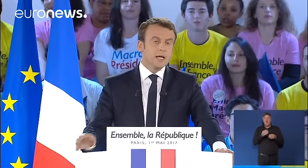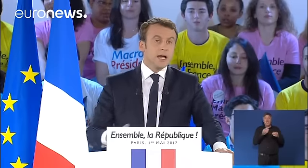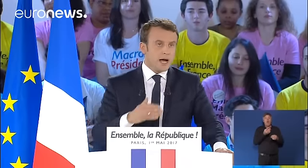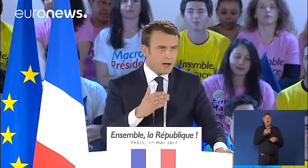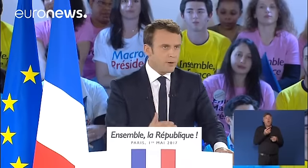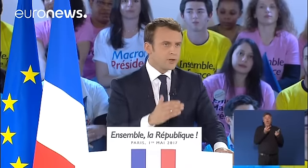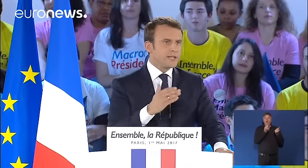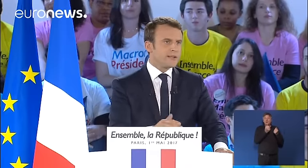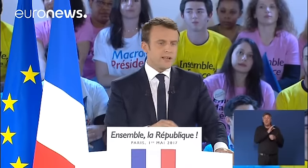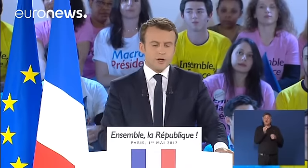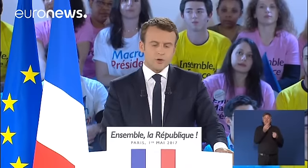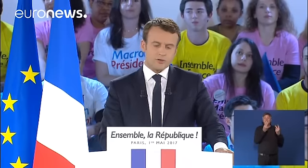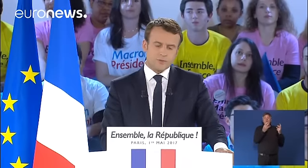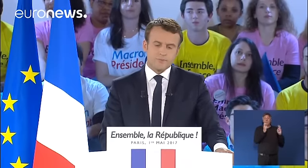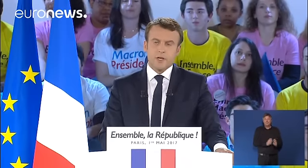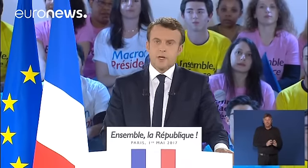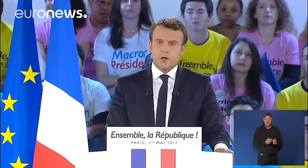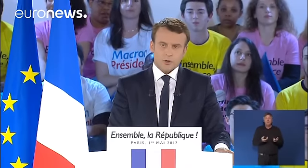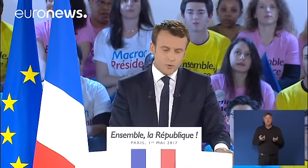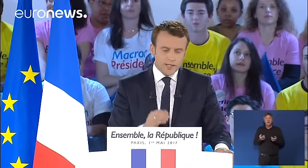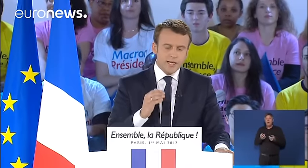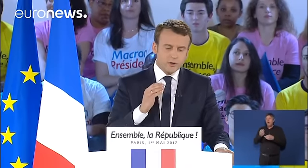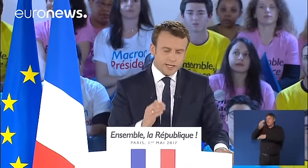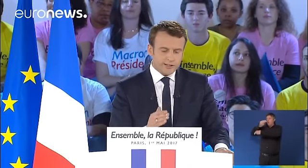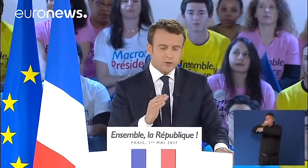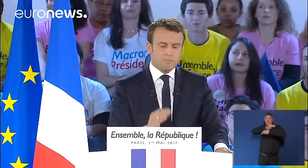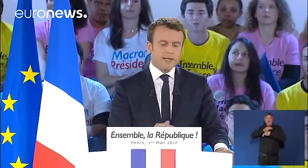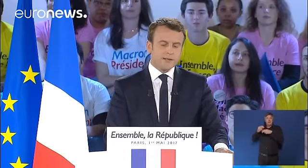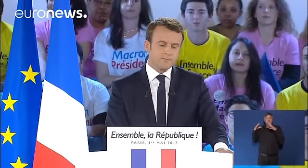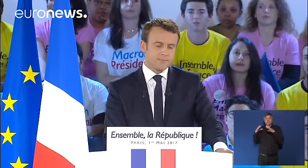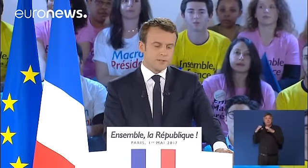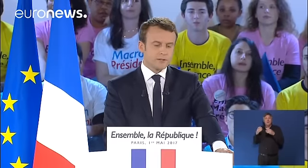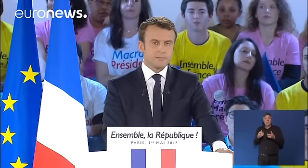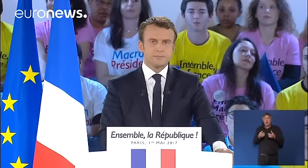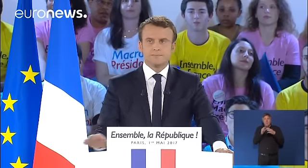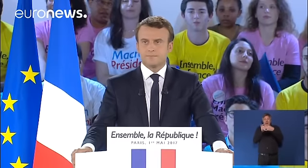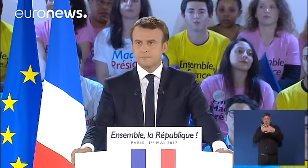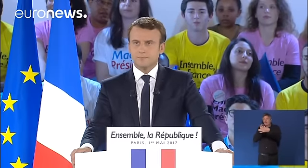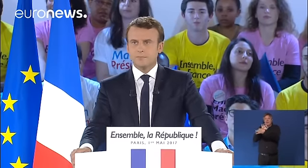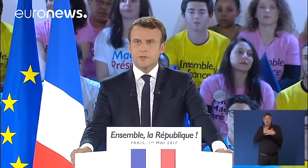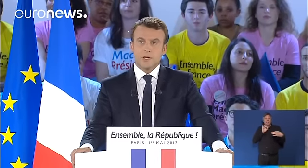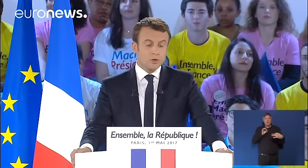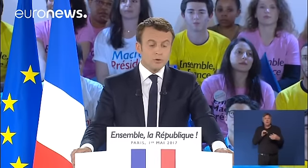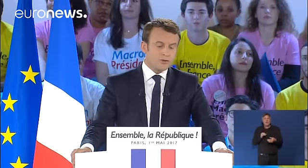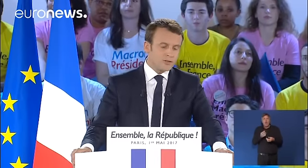самым уничтожить кредит доверия в отношении нашей страны. Из всего этого мы не выйдем без